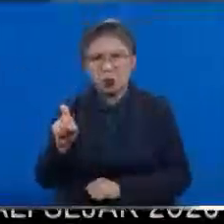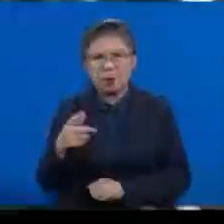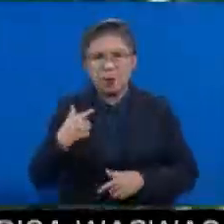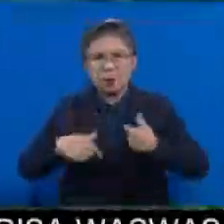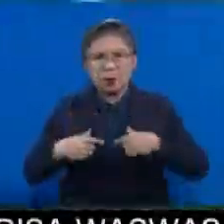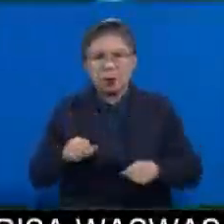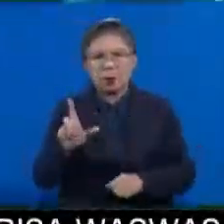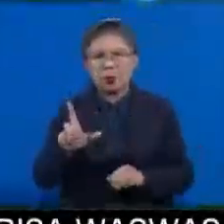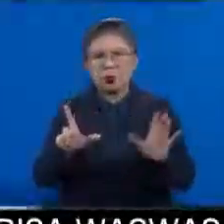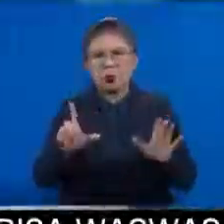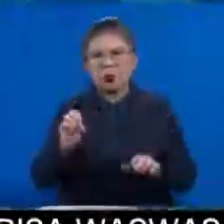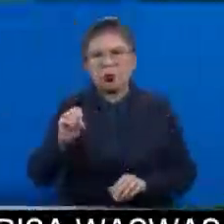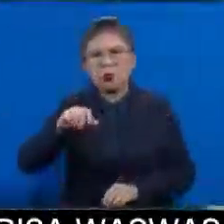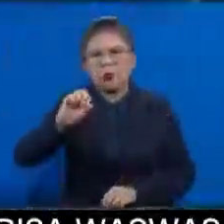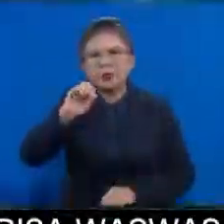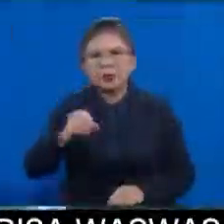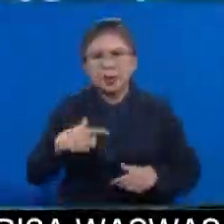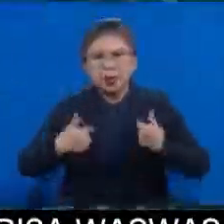hingga 70%.